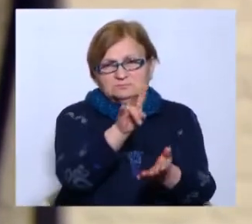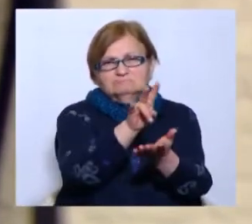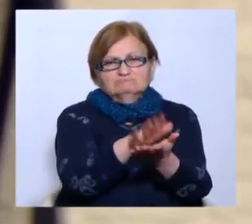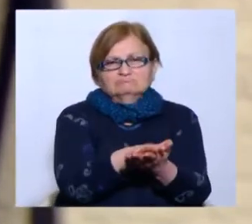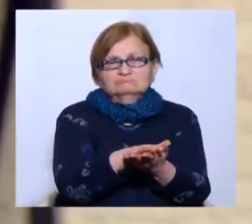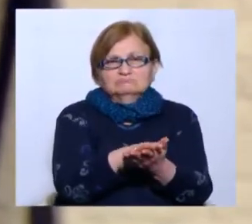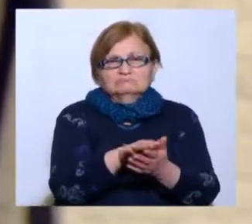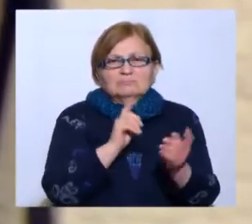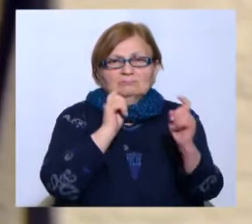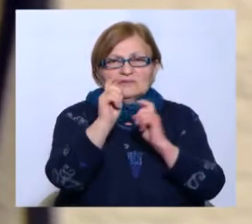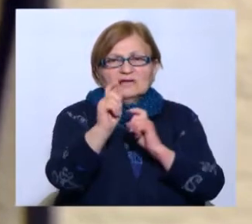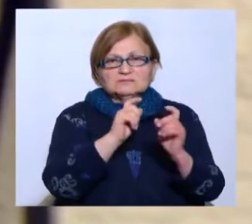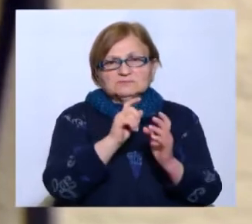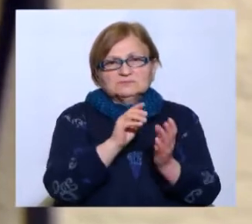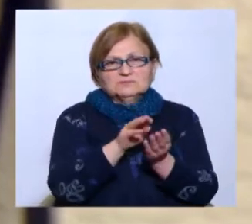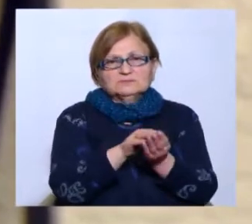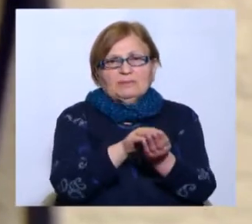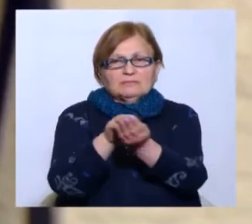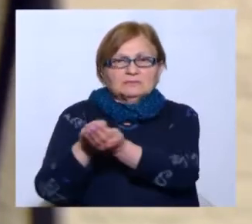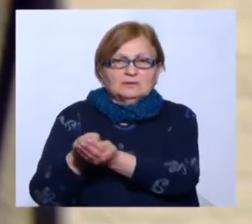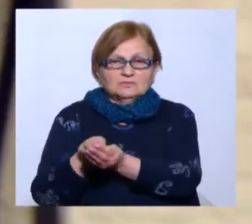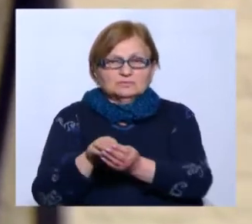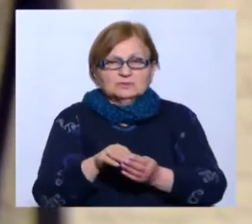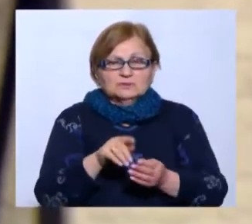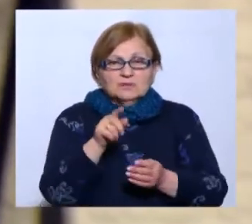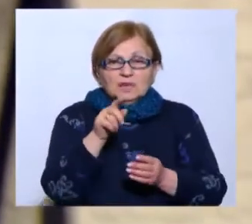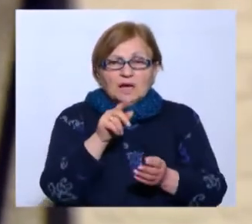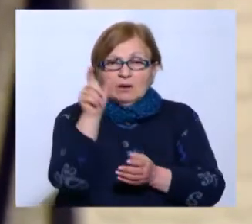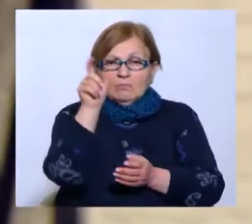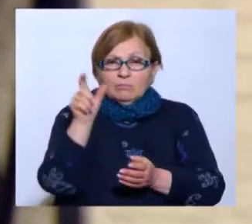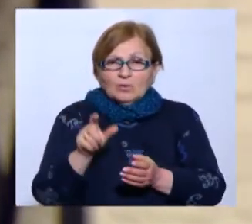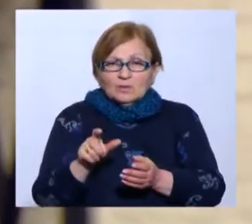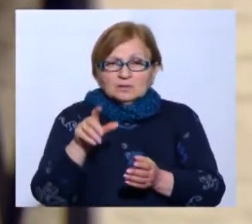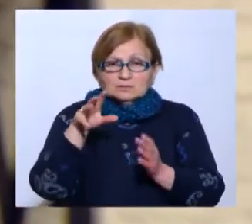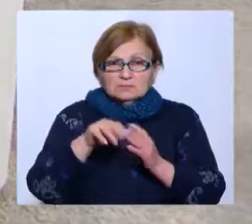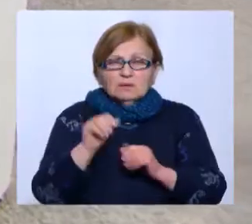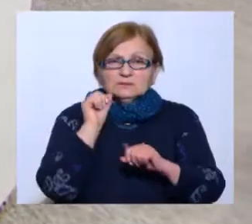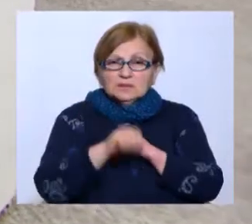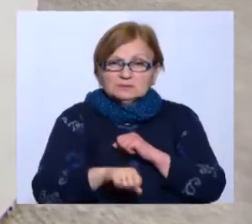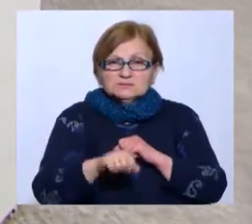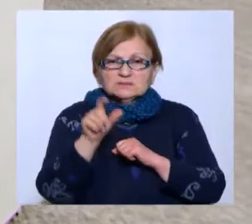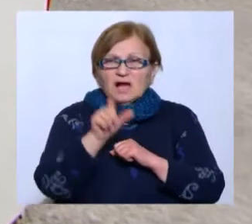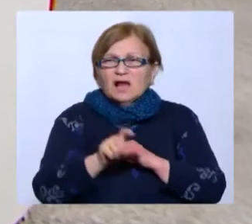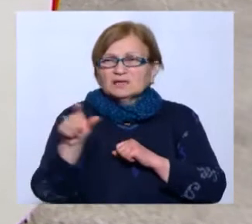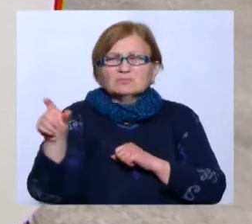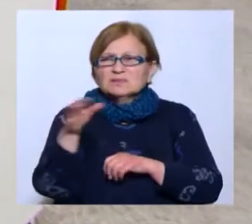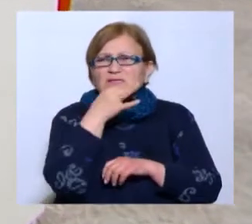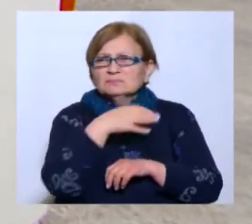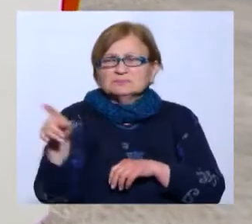მთაწმინდის პანთეონში. Მას შესაძლებელი პოეტმა დაძლია ადამიანისათვის დამახასიათებელი ბუნებრივი